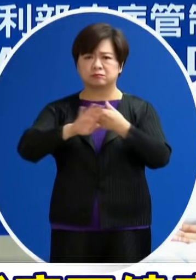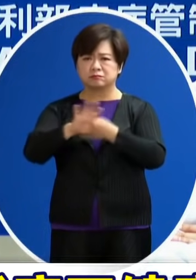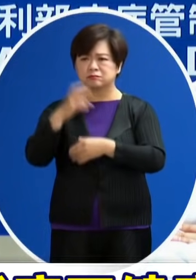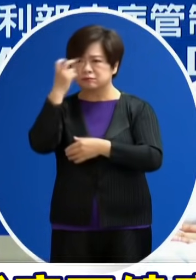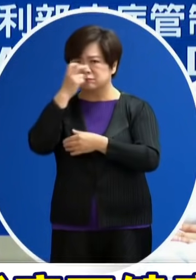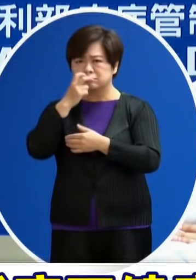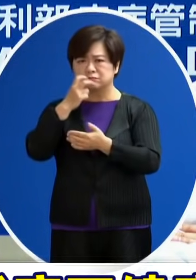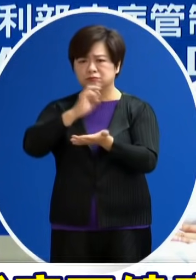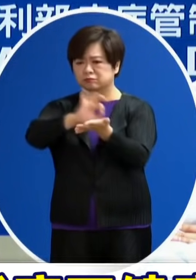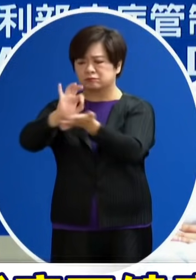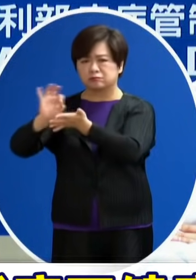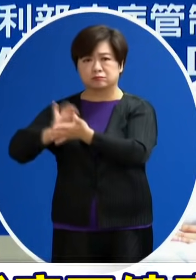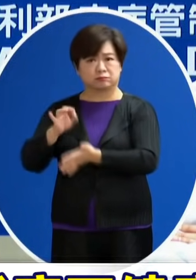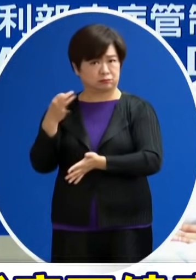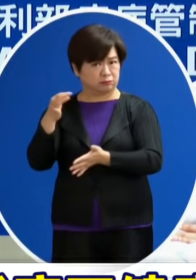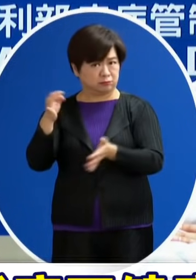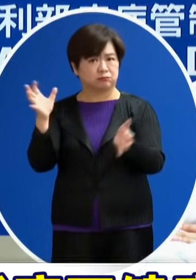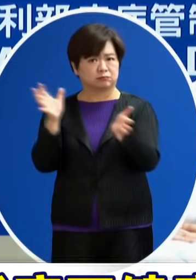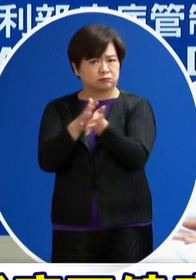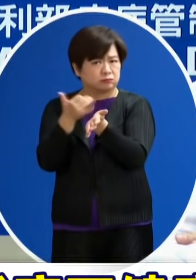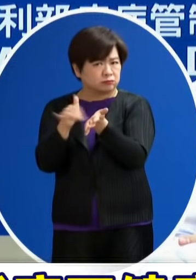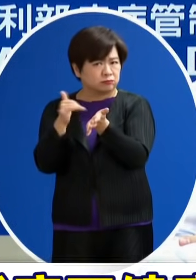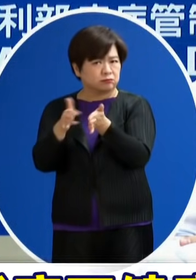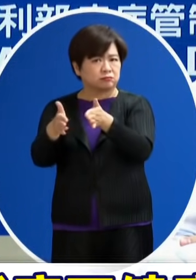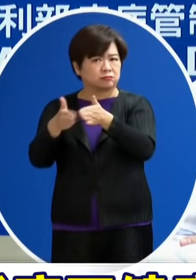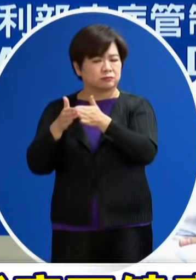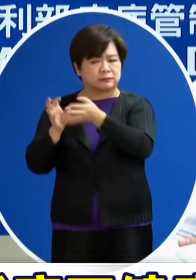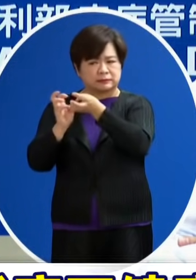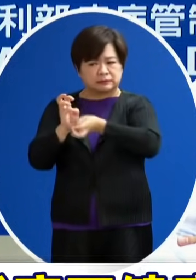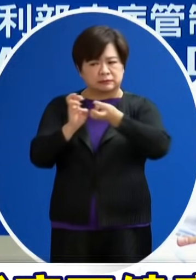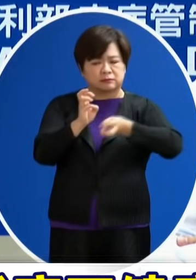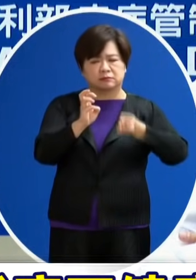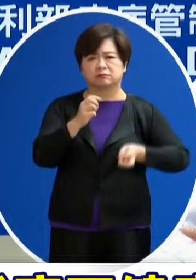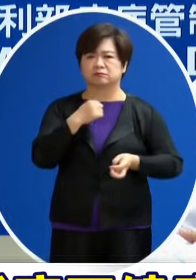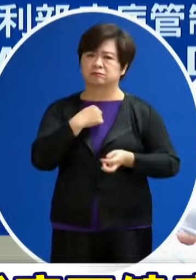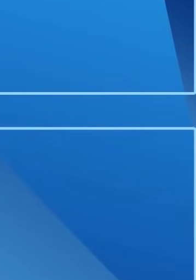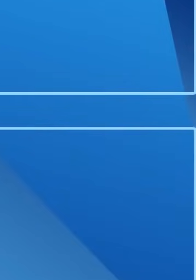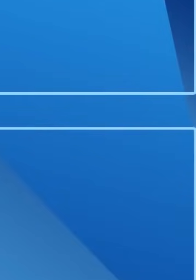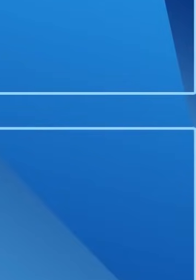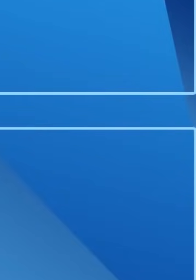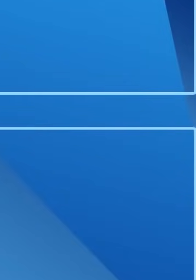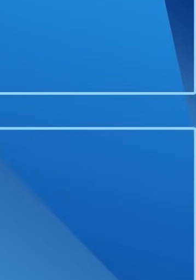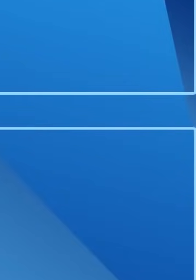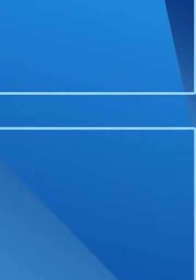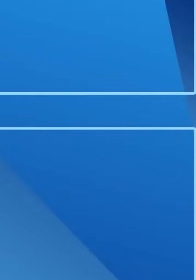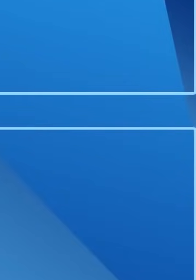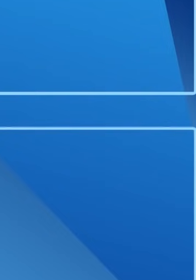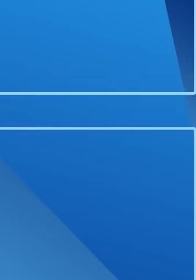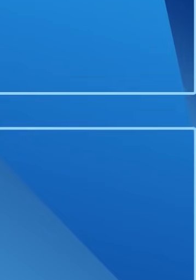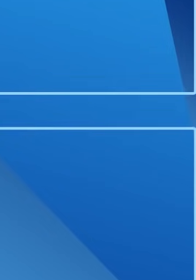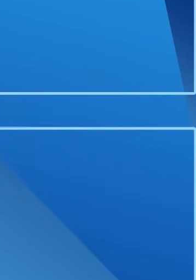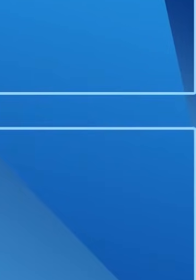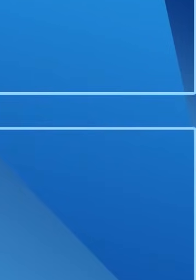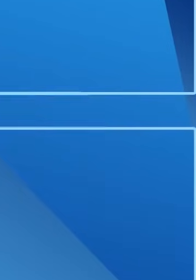用，相关的一些费用在。那至于他详细的费用我是不清楚。